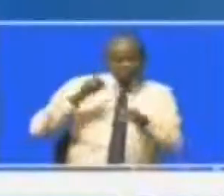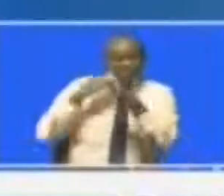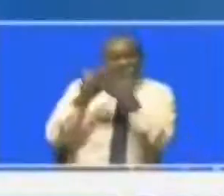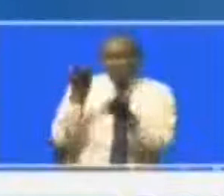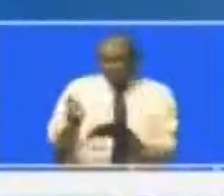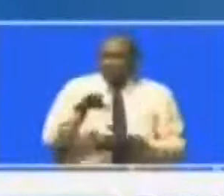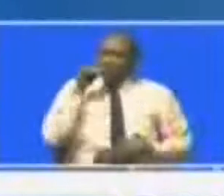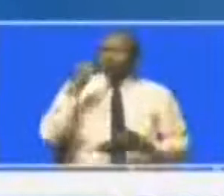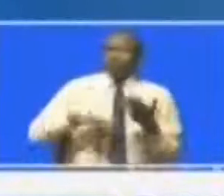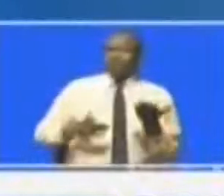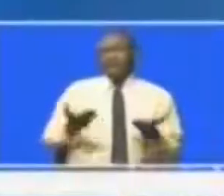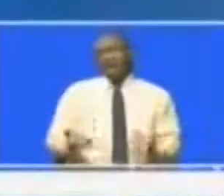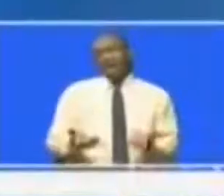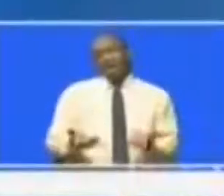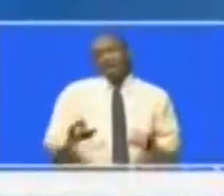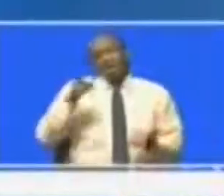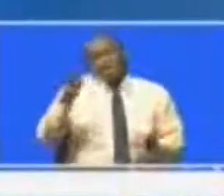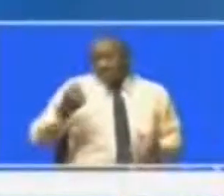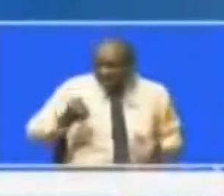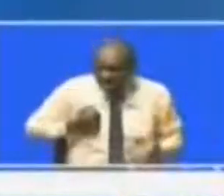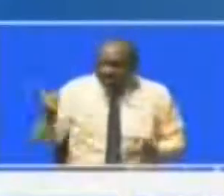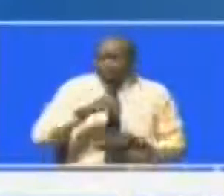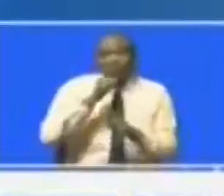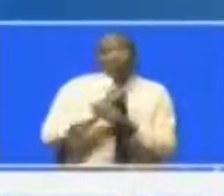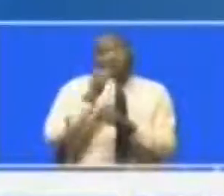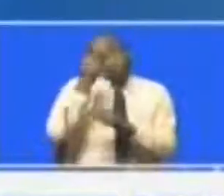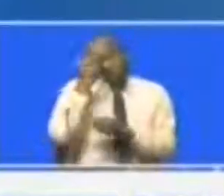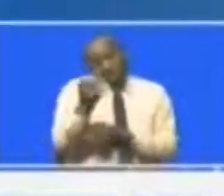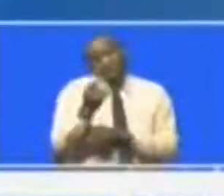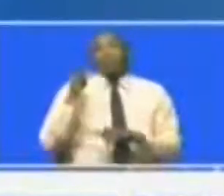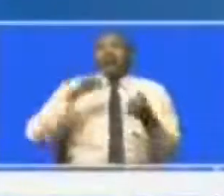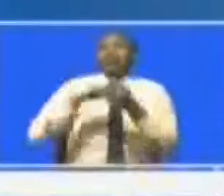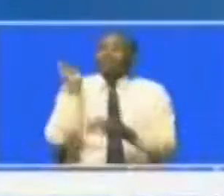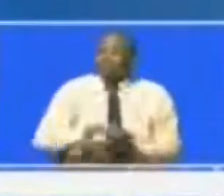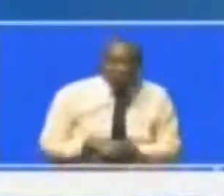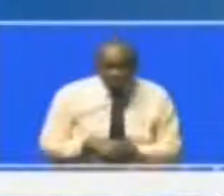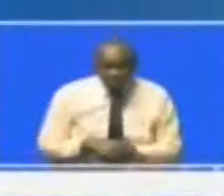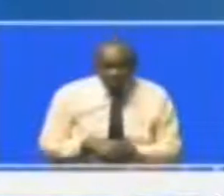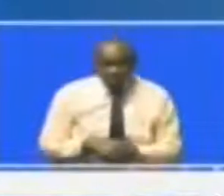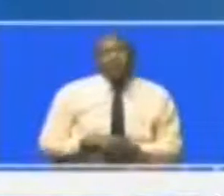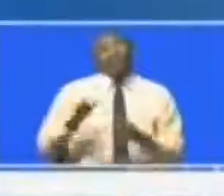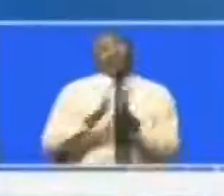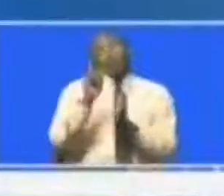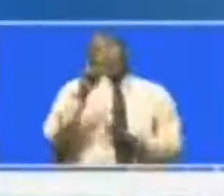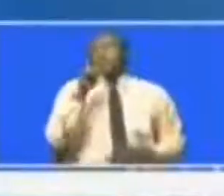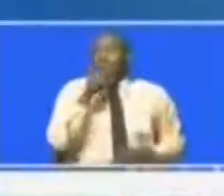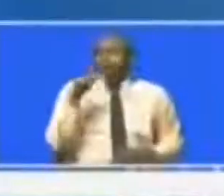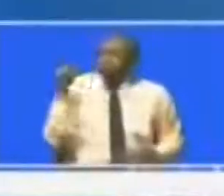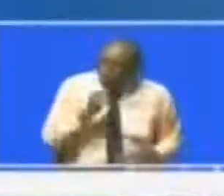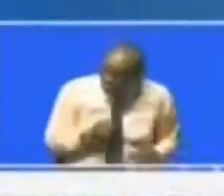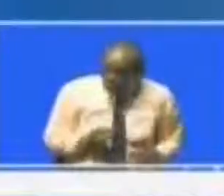ndio akagundua kwamba msichana huyu hakurudi shule kwa sababu alikuwa ameolewa. Alikuwa ameolewa na mwanaume ambaye